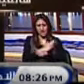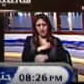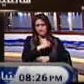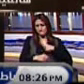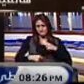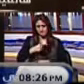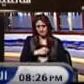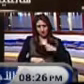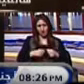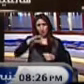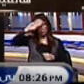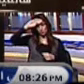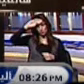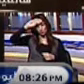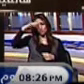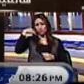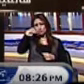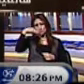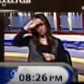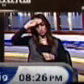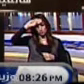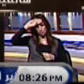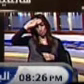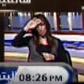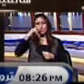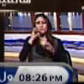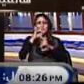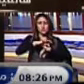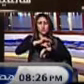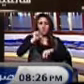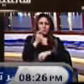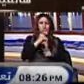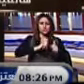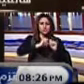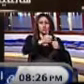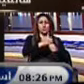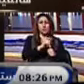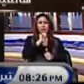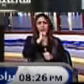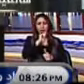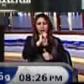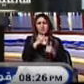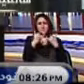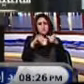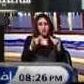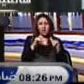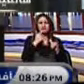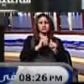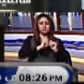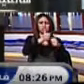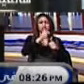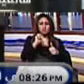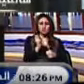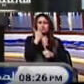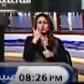ارتفاع في درجه الحراره او كده، بيتوجه الى اقرب مستشفى صحيه على طول بيحكي له ان هو كان لحمه يشك فيها، فعشان